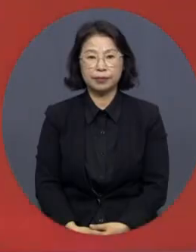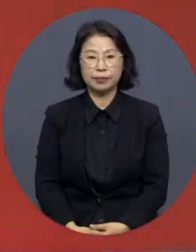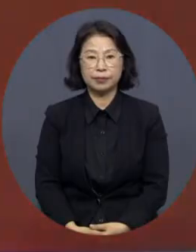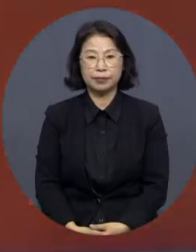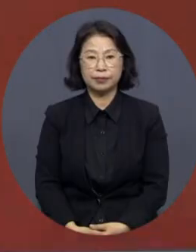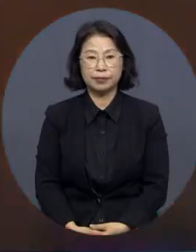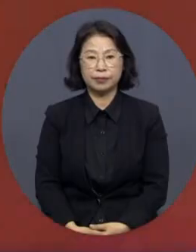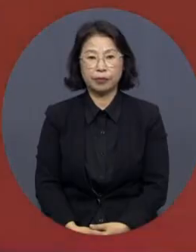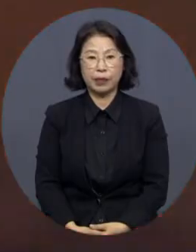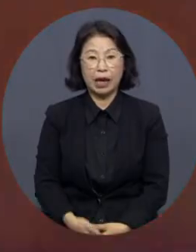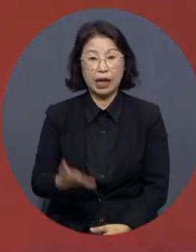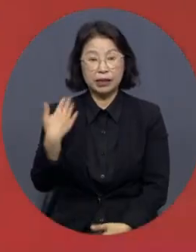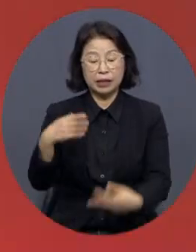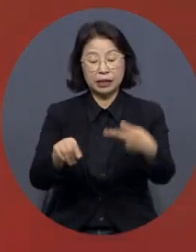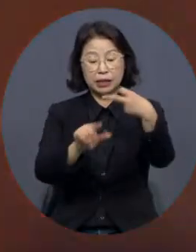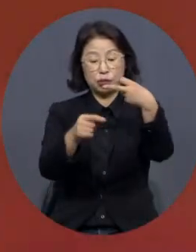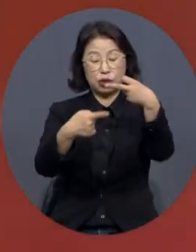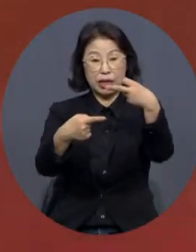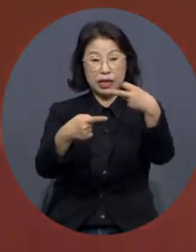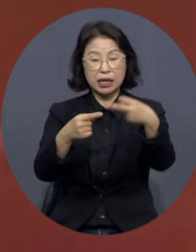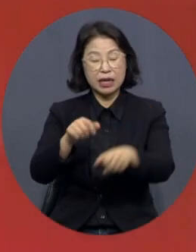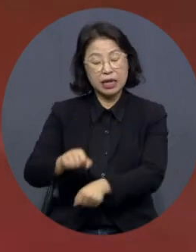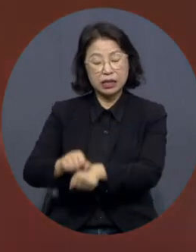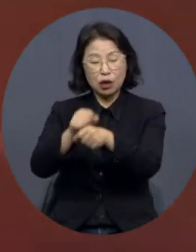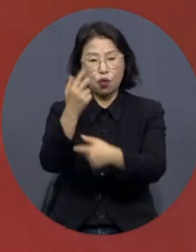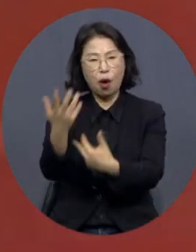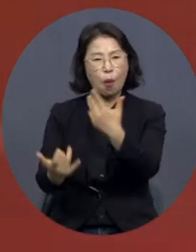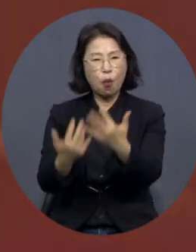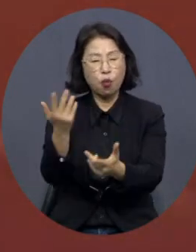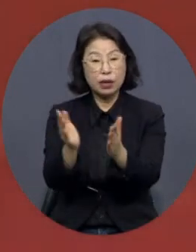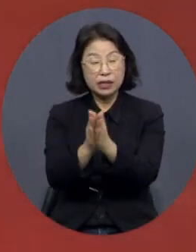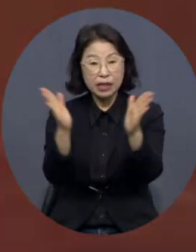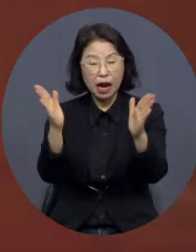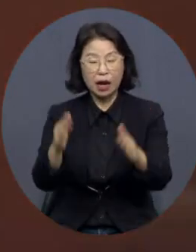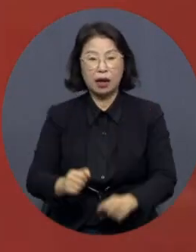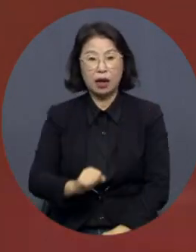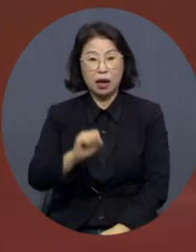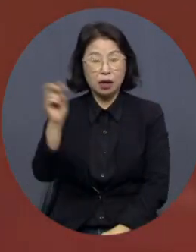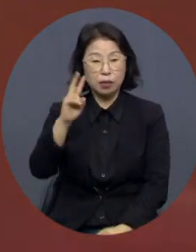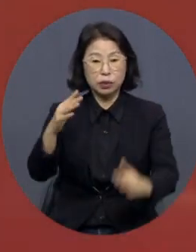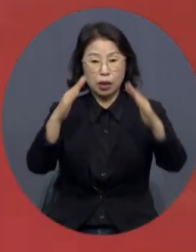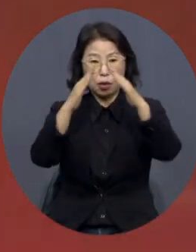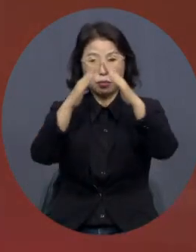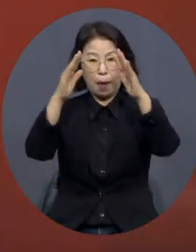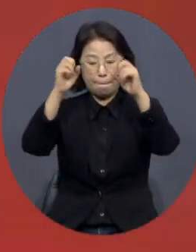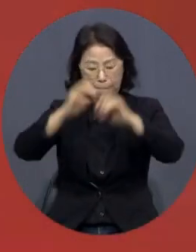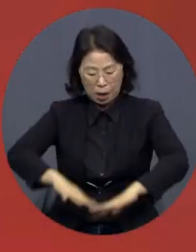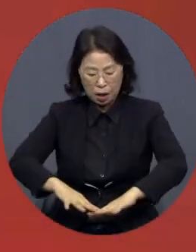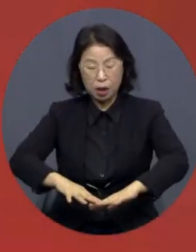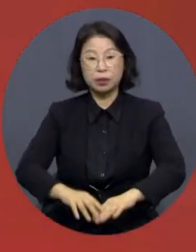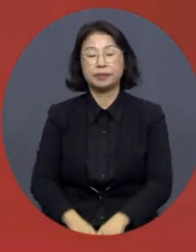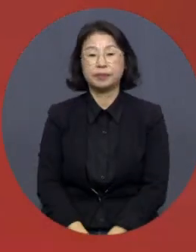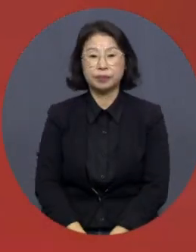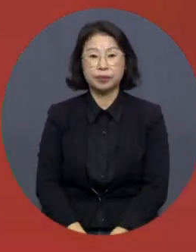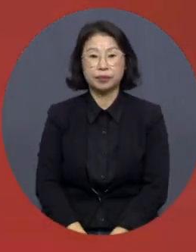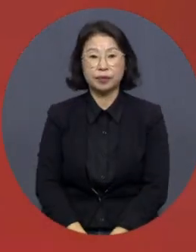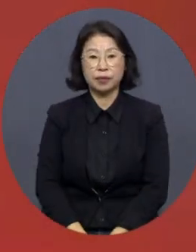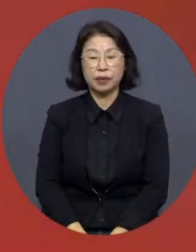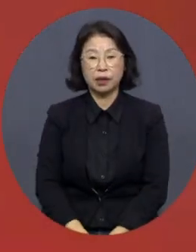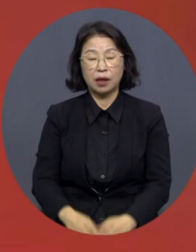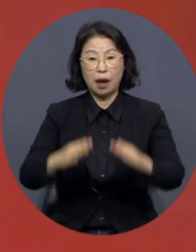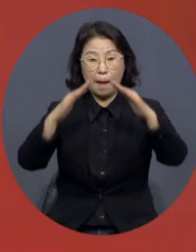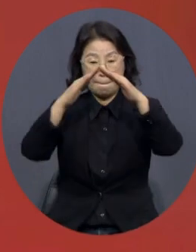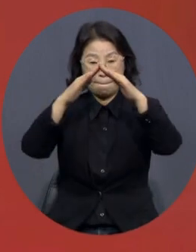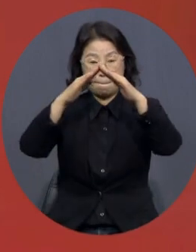짚어봤습니다 1일 새벽 창고 건물의 불길이 치솟습니다 그러더니 갑자기 건물이 와르르 무너집니다 떨어진